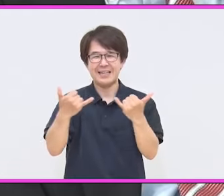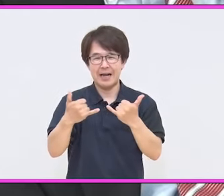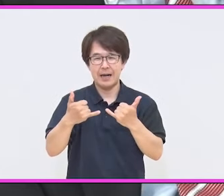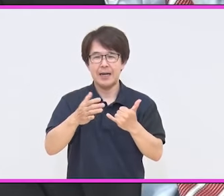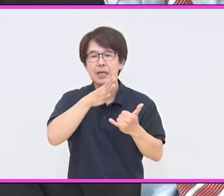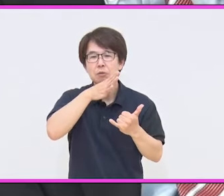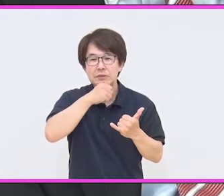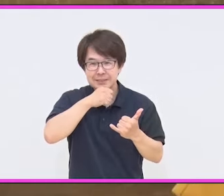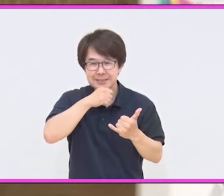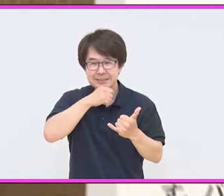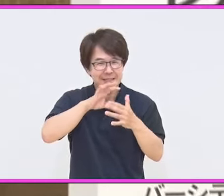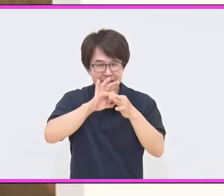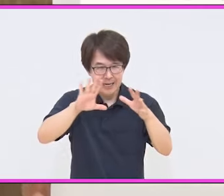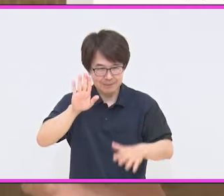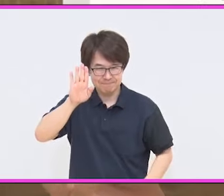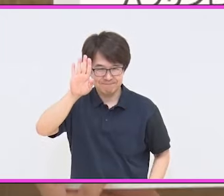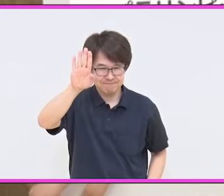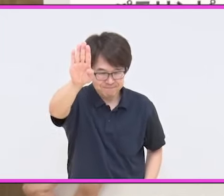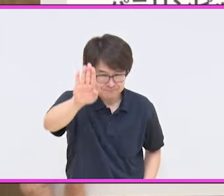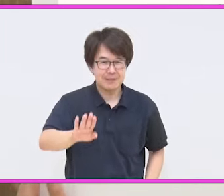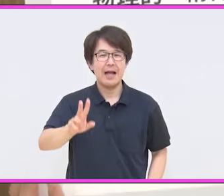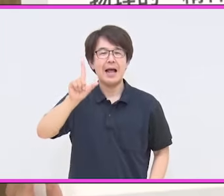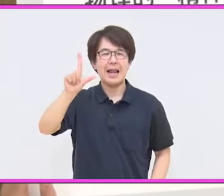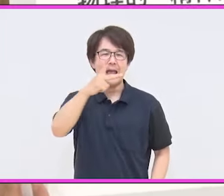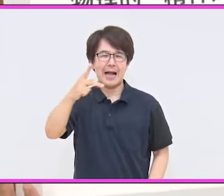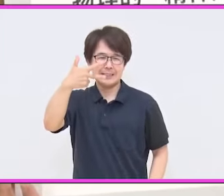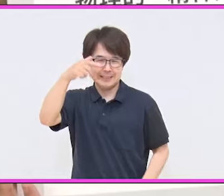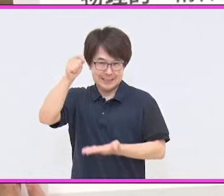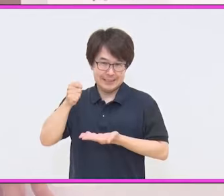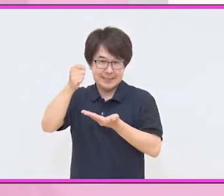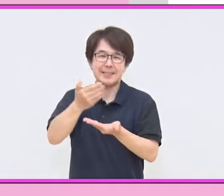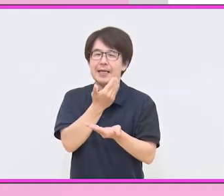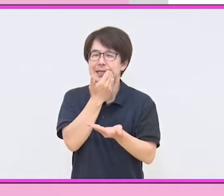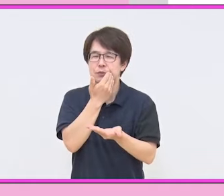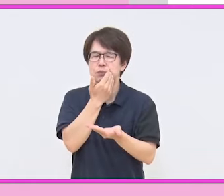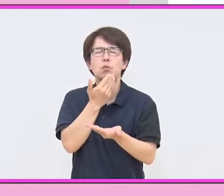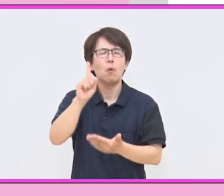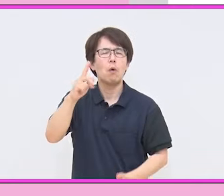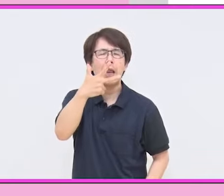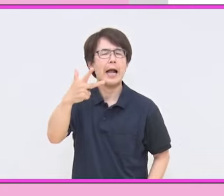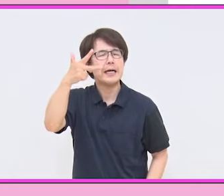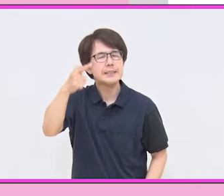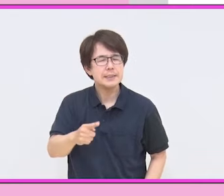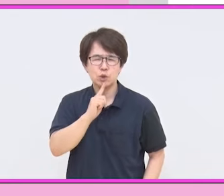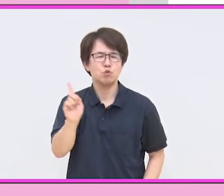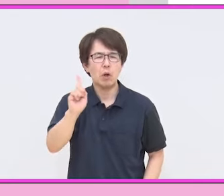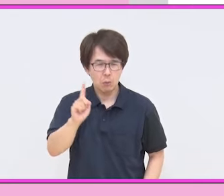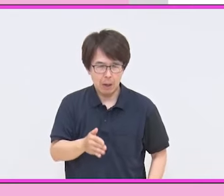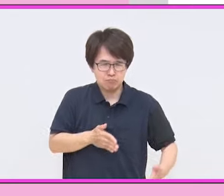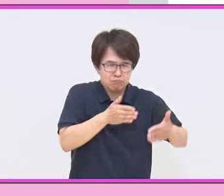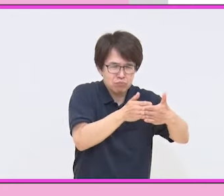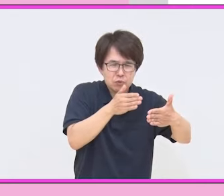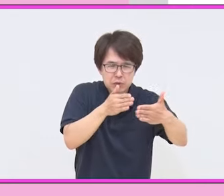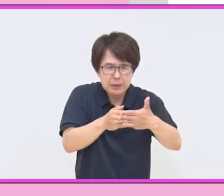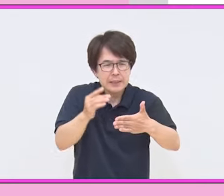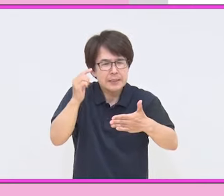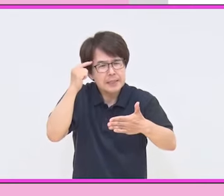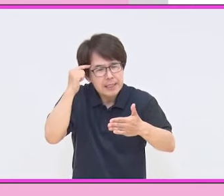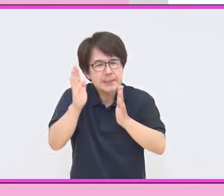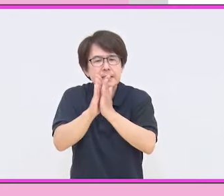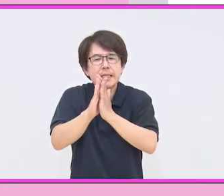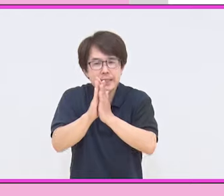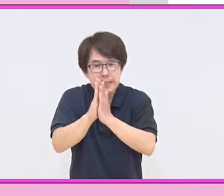が大事かなと思いますが、改めてレガシーについて説明させていただきます、うん、レガシーとは物理的精神的な遺産功績